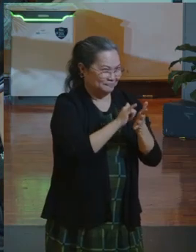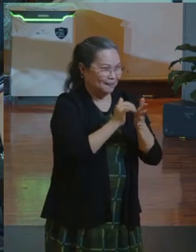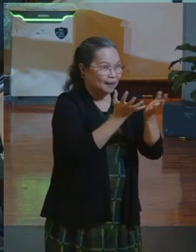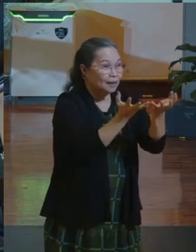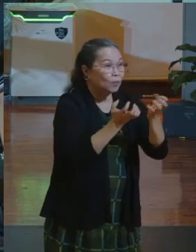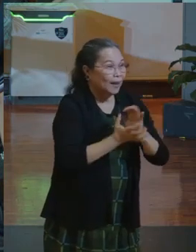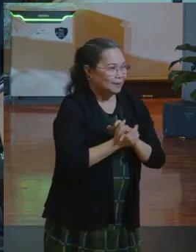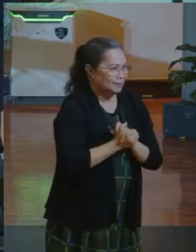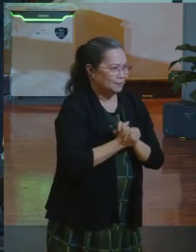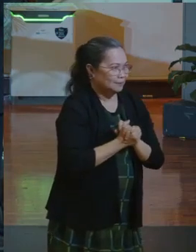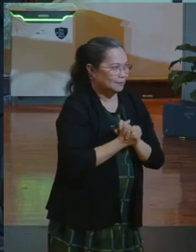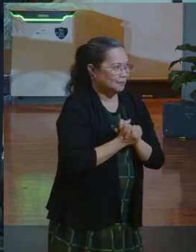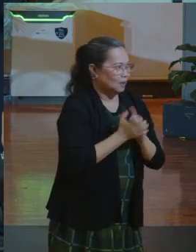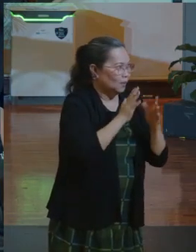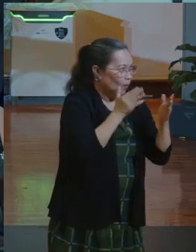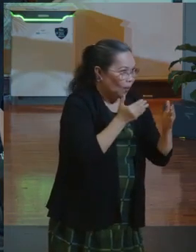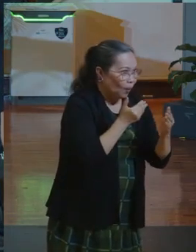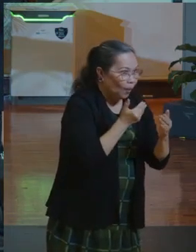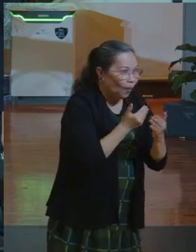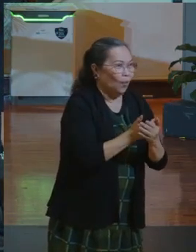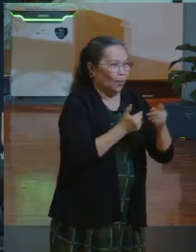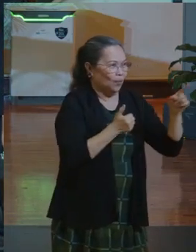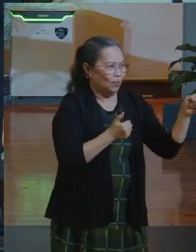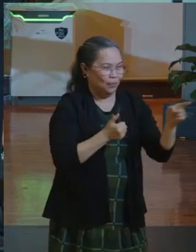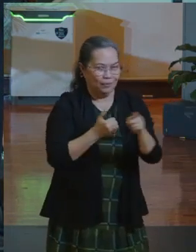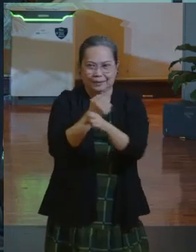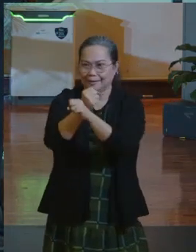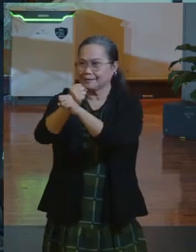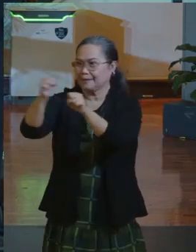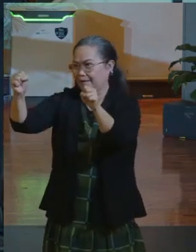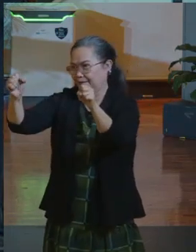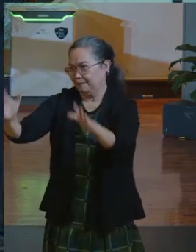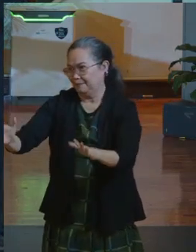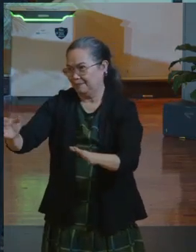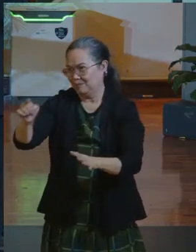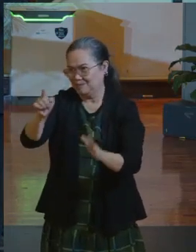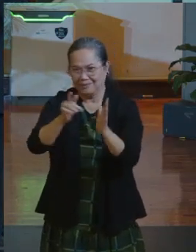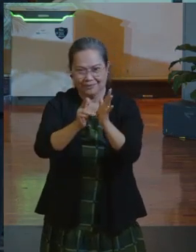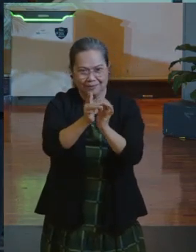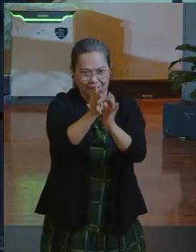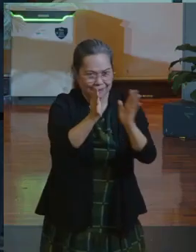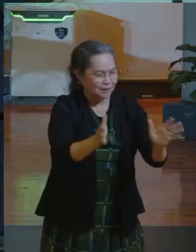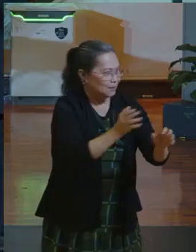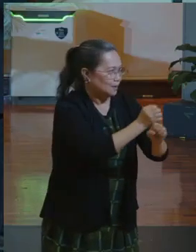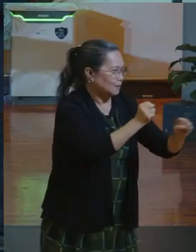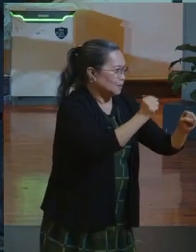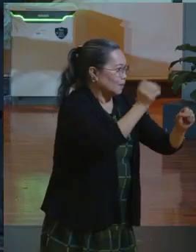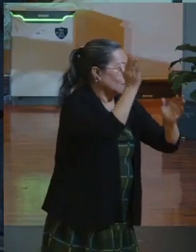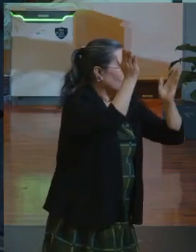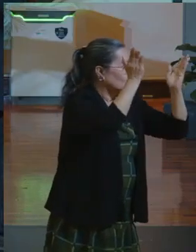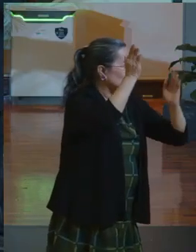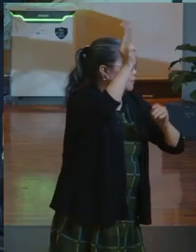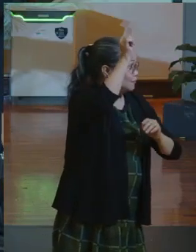hinihingi sa lahat ng Kanyang miligtas upang